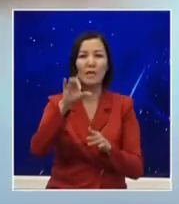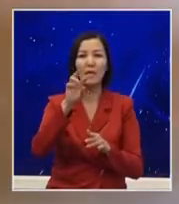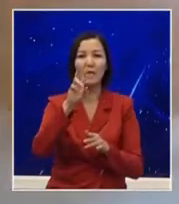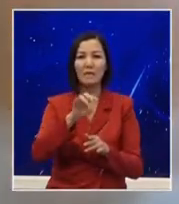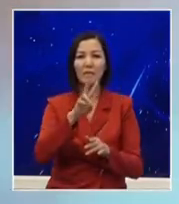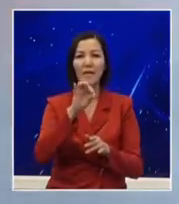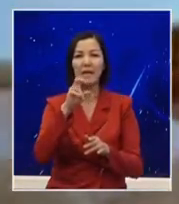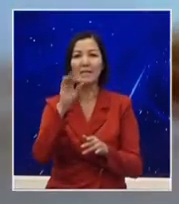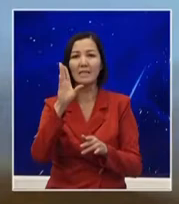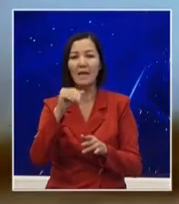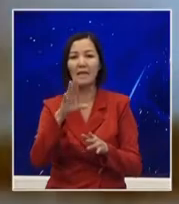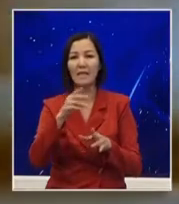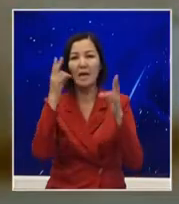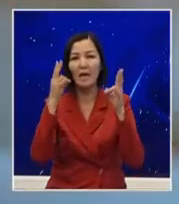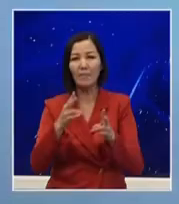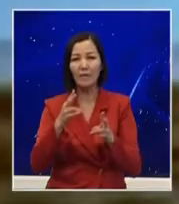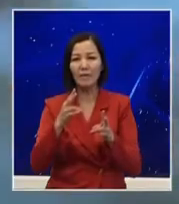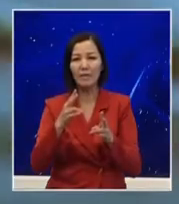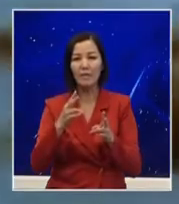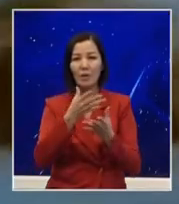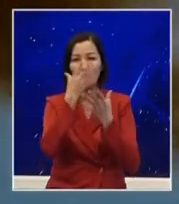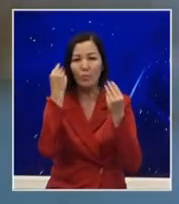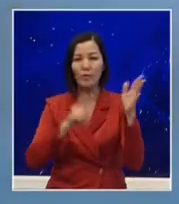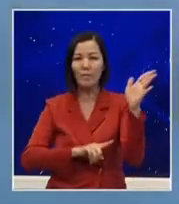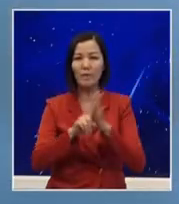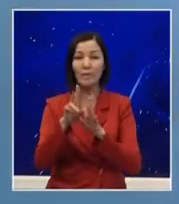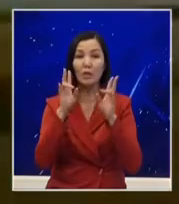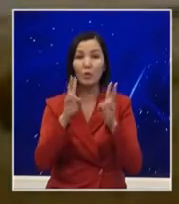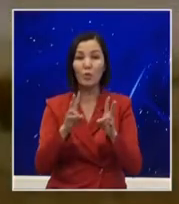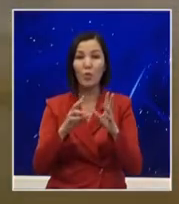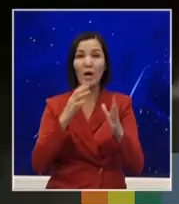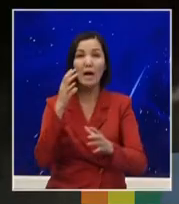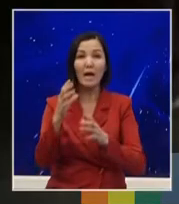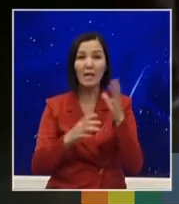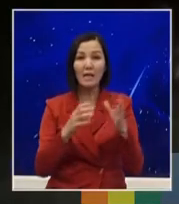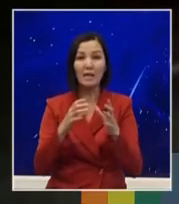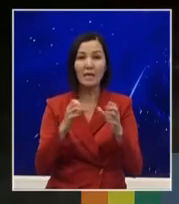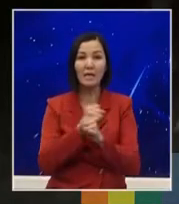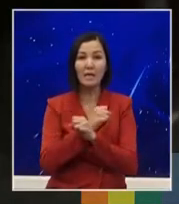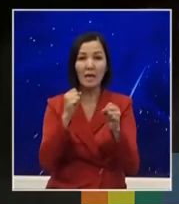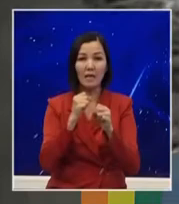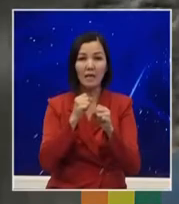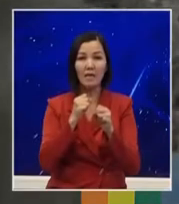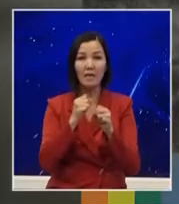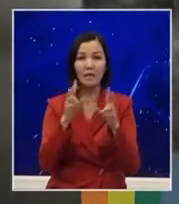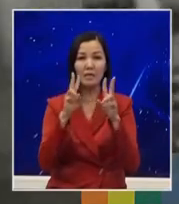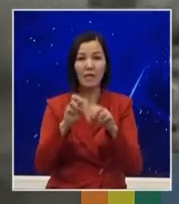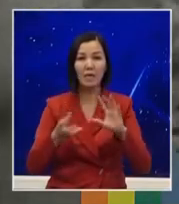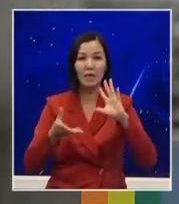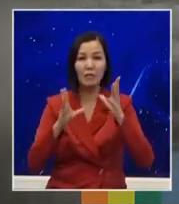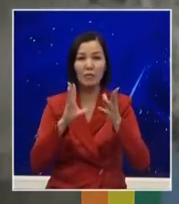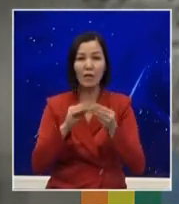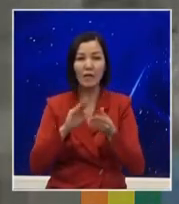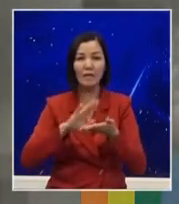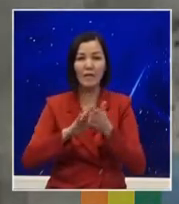мен Нагасаки апатын естен шығара бастады. Алайда жаһандық ядролық архитектураға жүргізілген талдау жағдайы